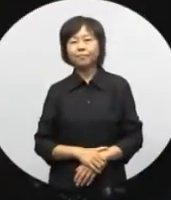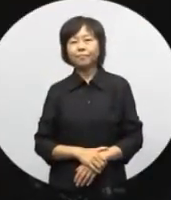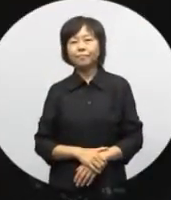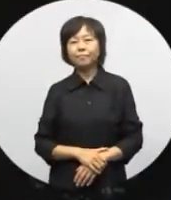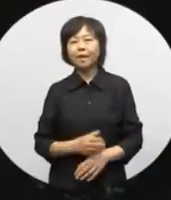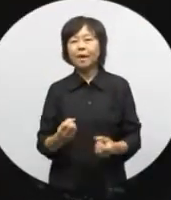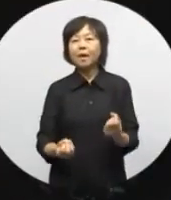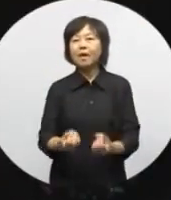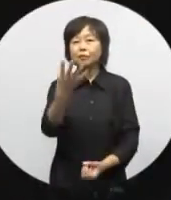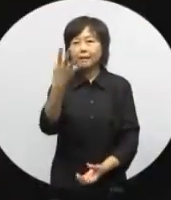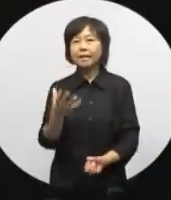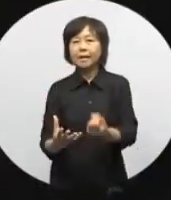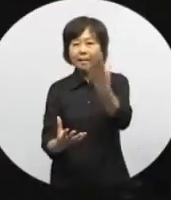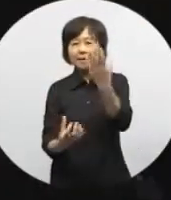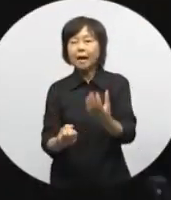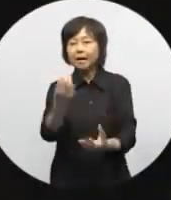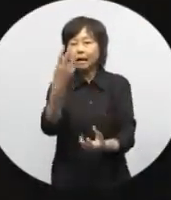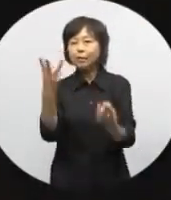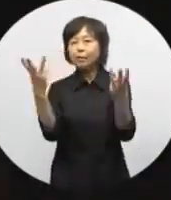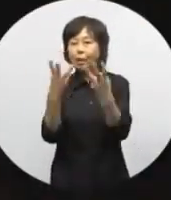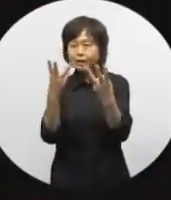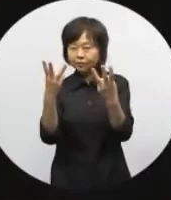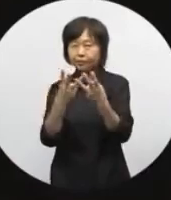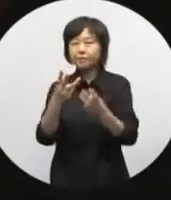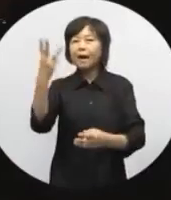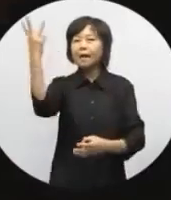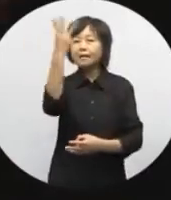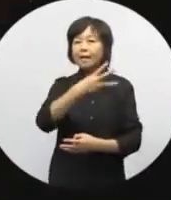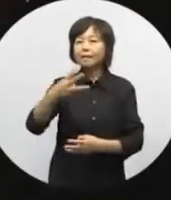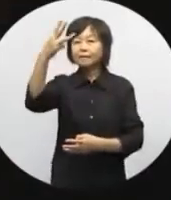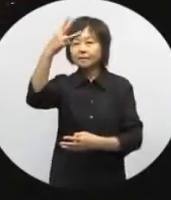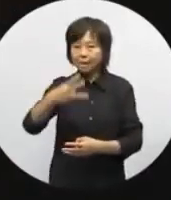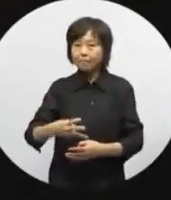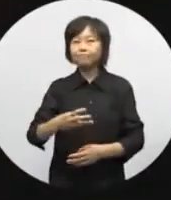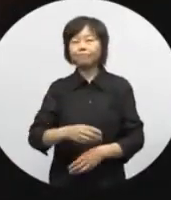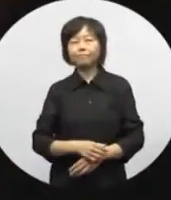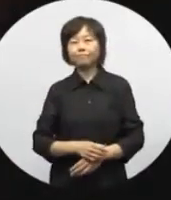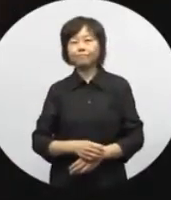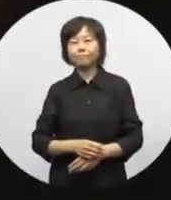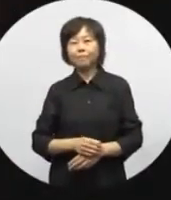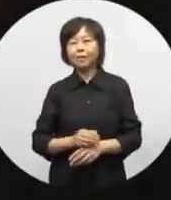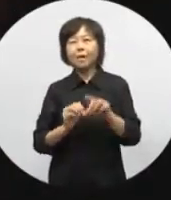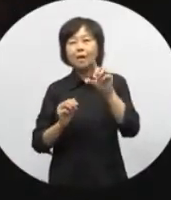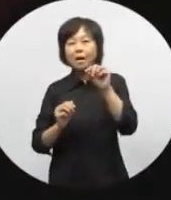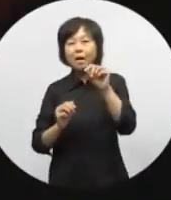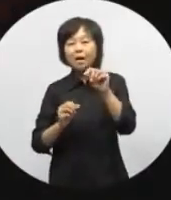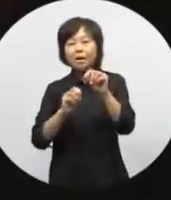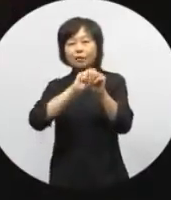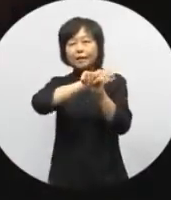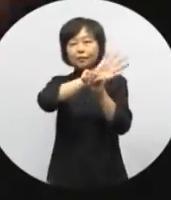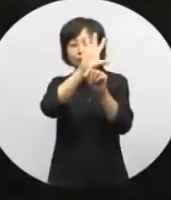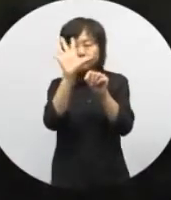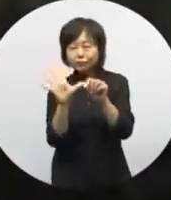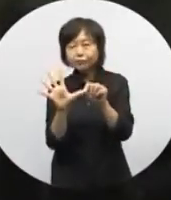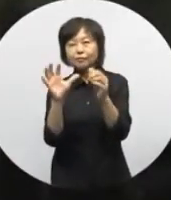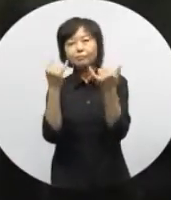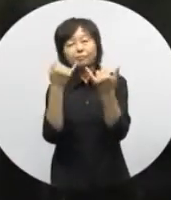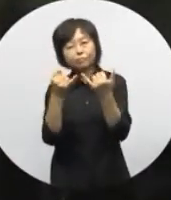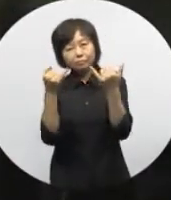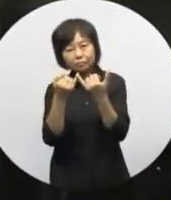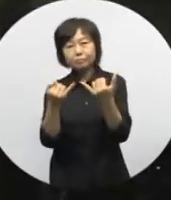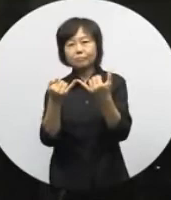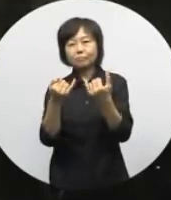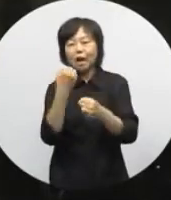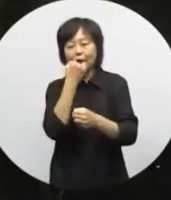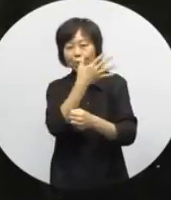打ち上げられた花火の数はおよそ3000発。クジャクが羽を広げたように海面から打